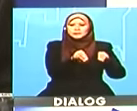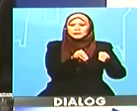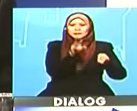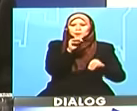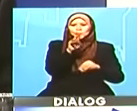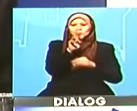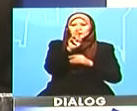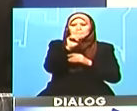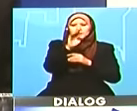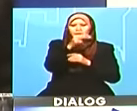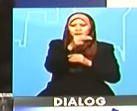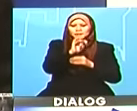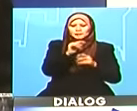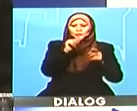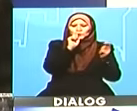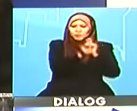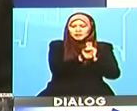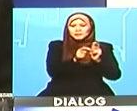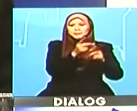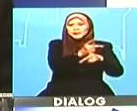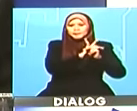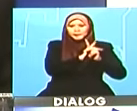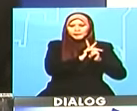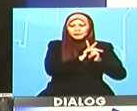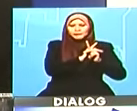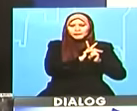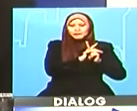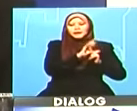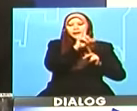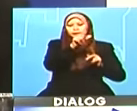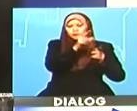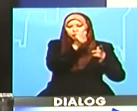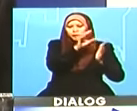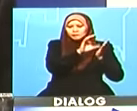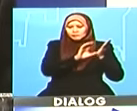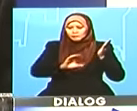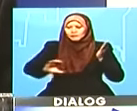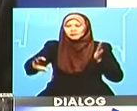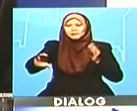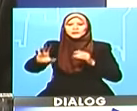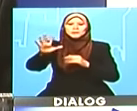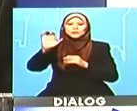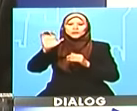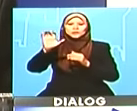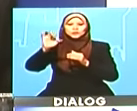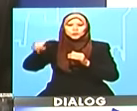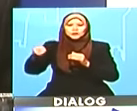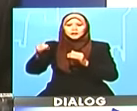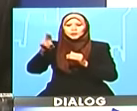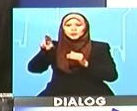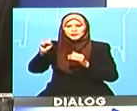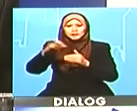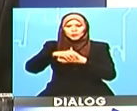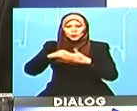murabahah tadi, kepada pinjaman. Daripada 1.2 bilion kita masuk lagi 500 juta US dollars, kemudian kita